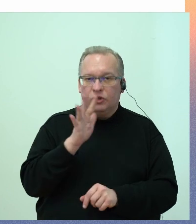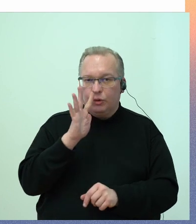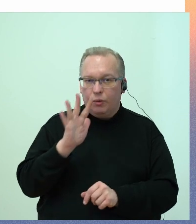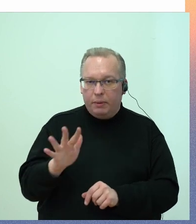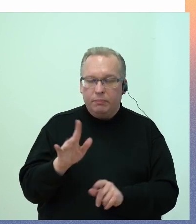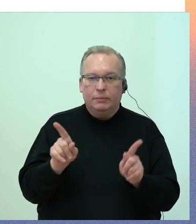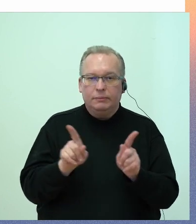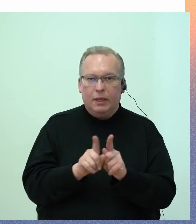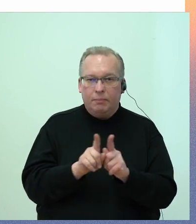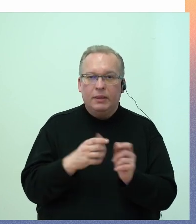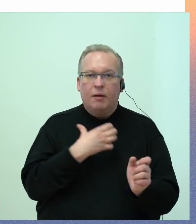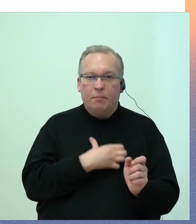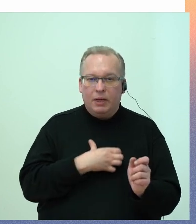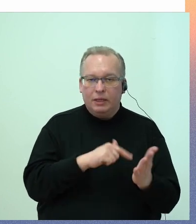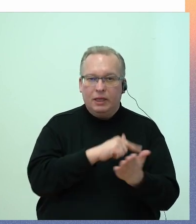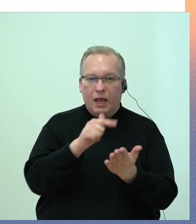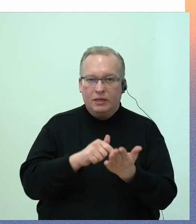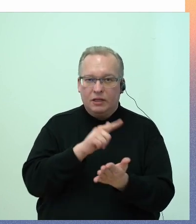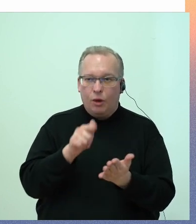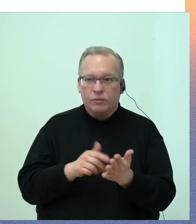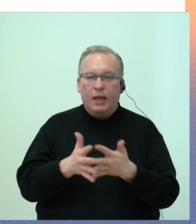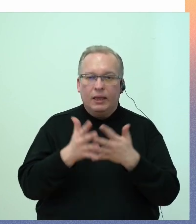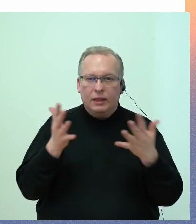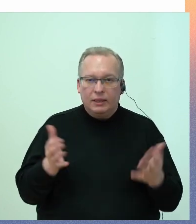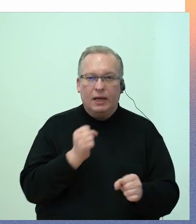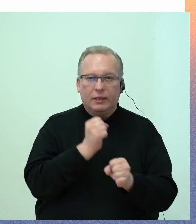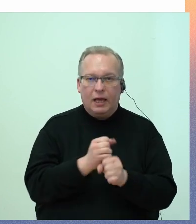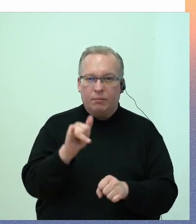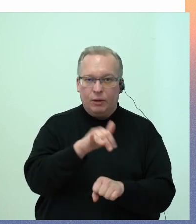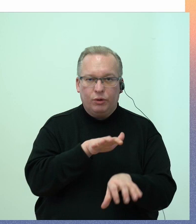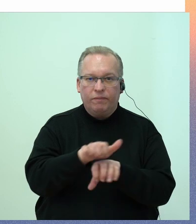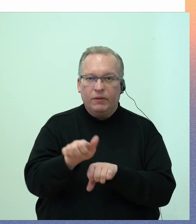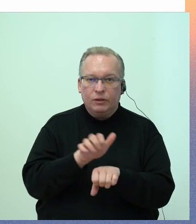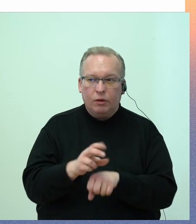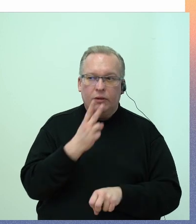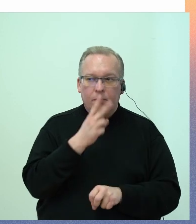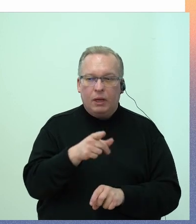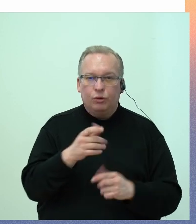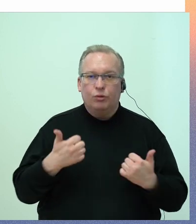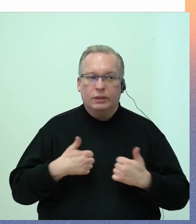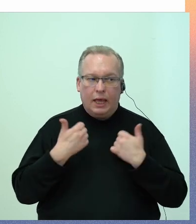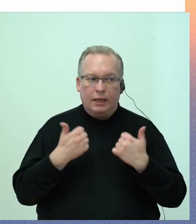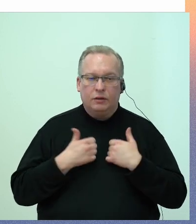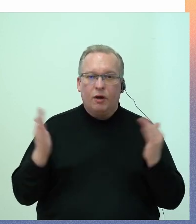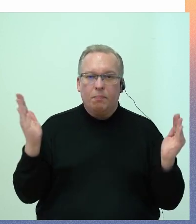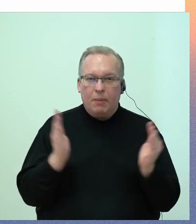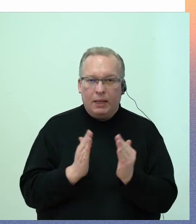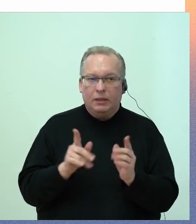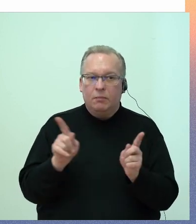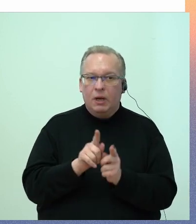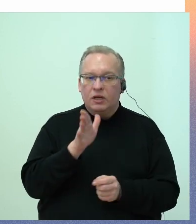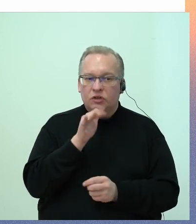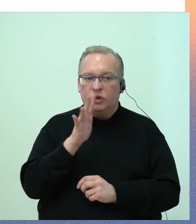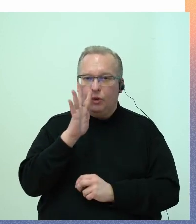antisemitizmu priešakinėse linijose. Mes matome tą didelį darbą, kurį jūs darote, matome, kaip jūs stengiatės mažinti